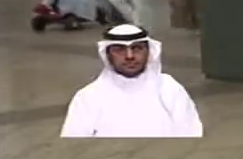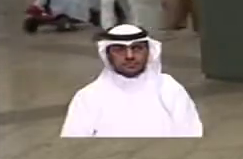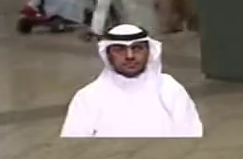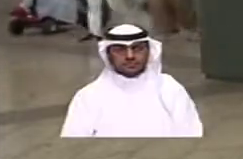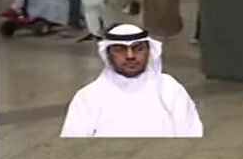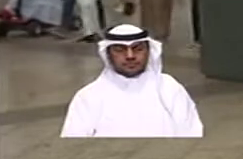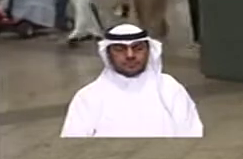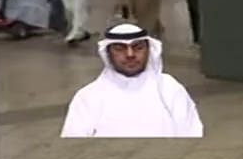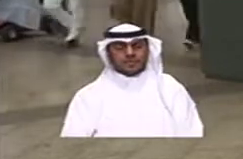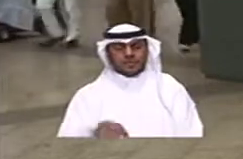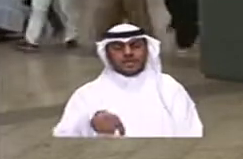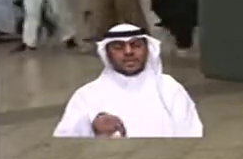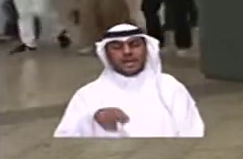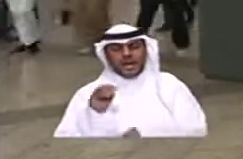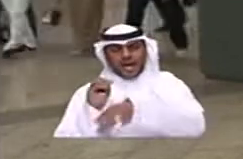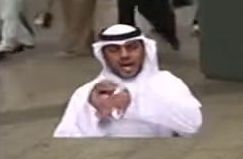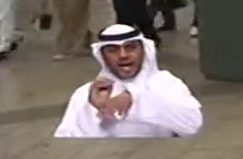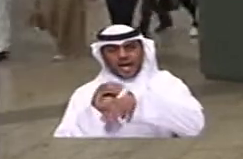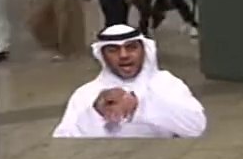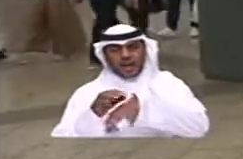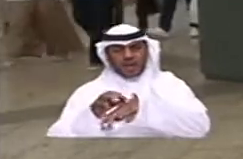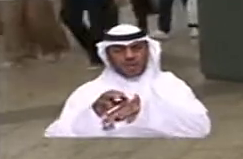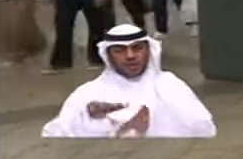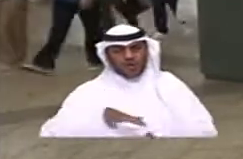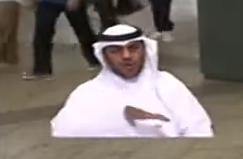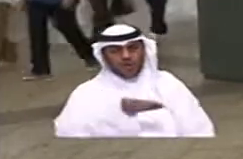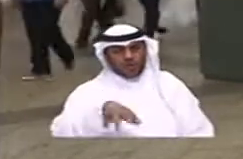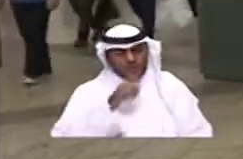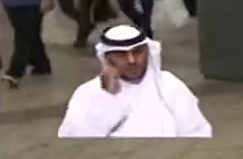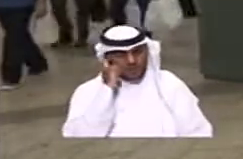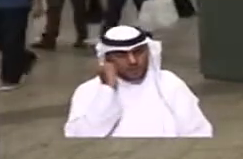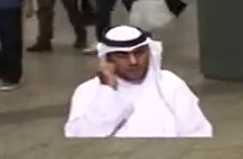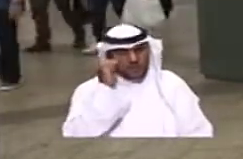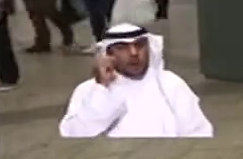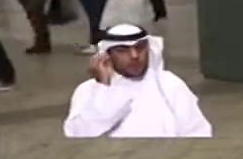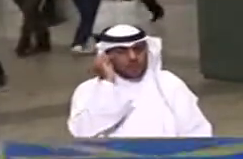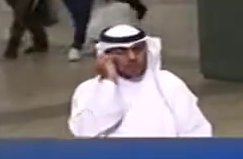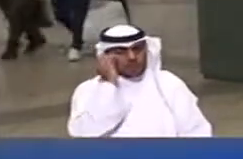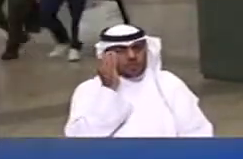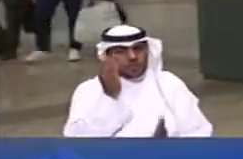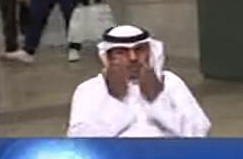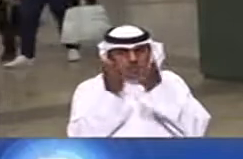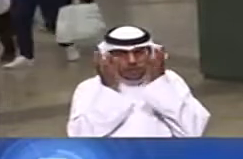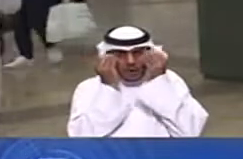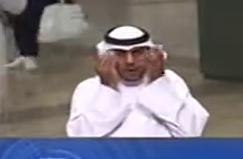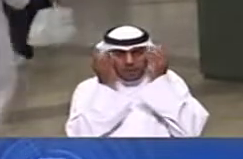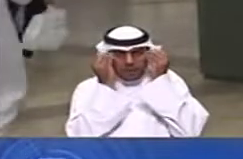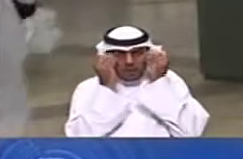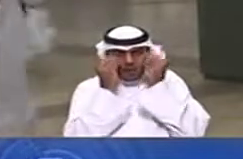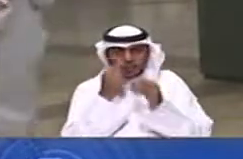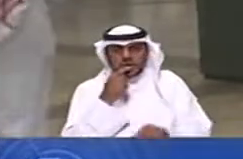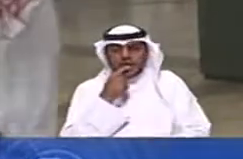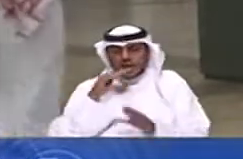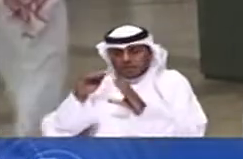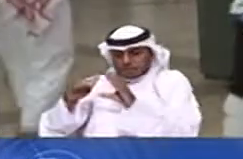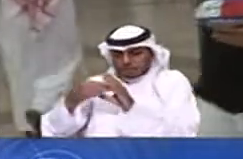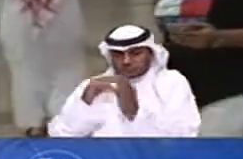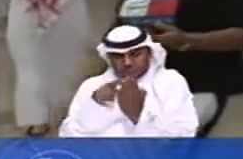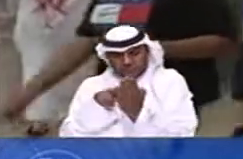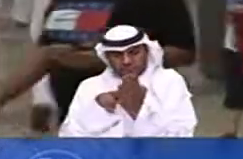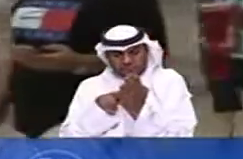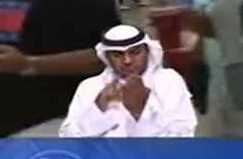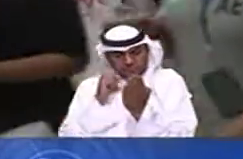يعني الحين الحمد لله احنا في مجتمع واعي، يعني مش مجتمع من نفس قبل مو متعلم يصدق اي شيء، يعني الله بعدين الله ميزنا